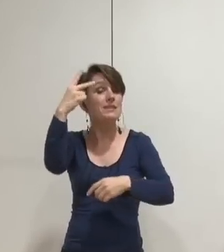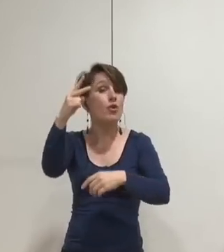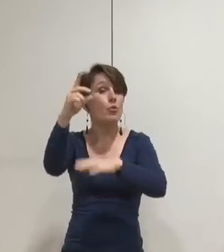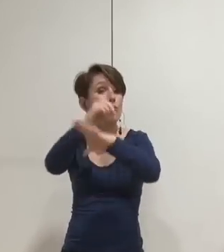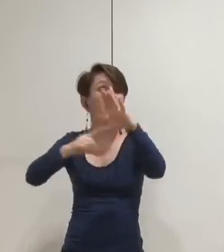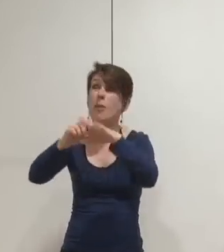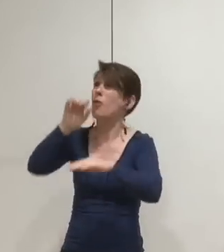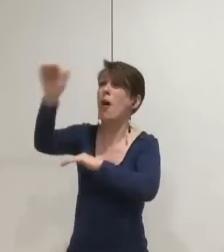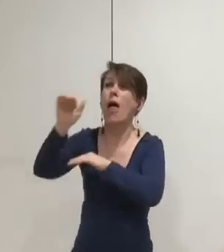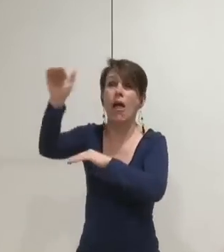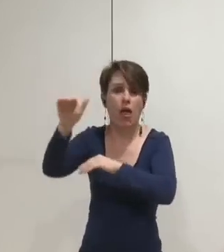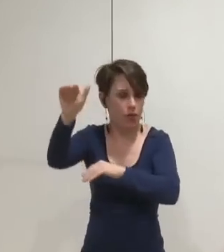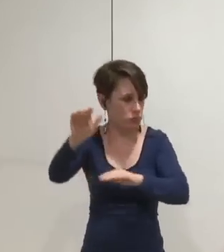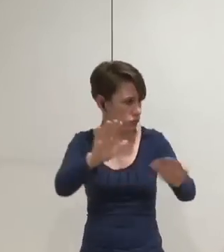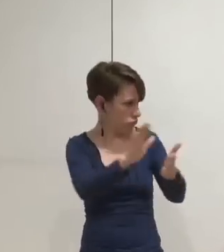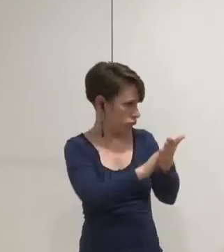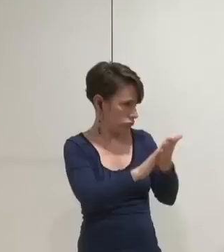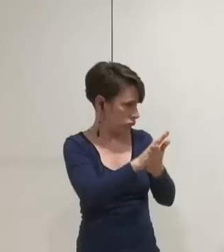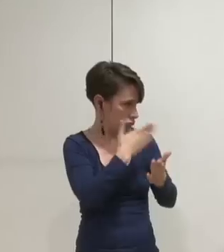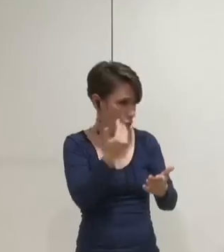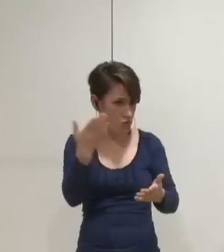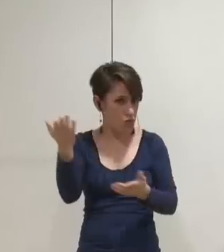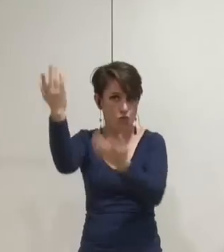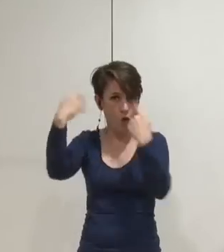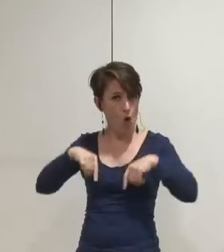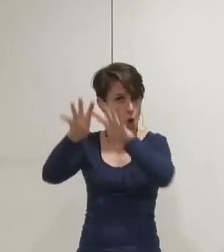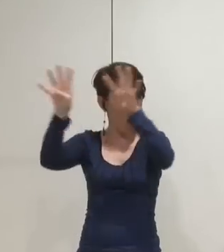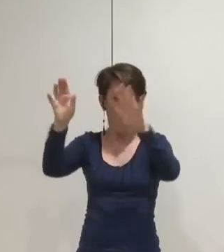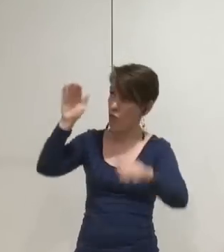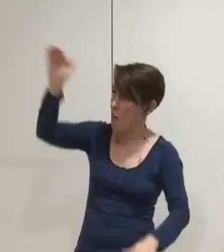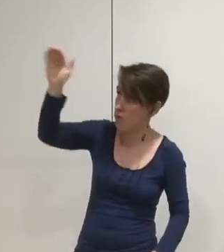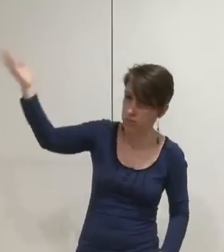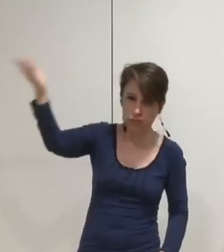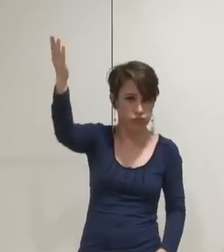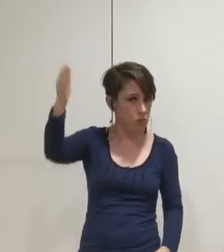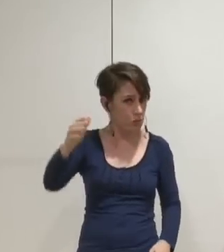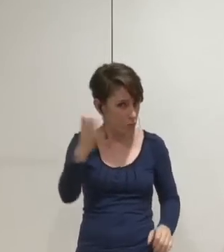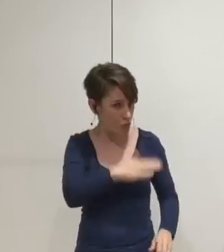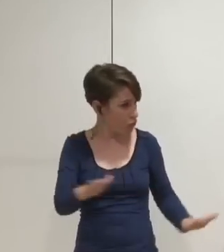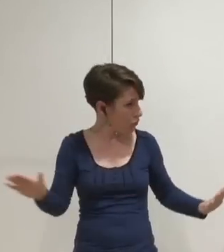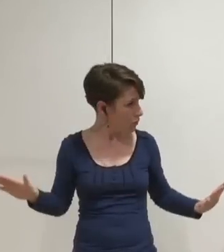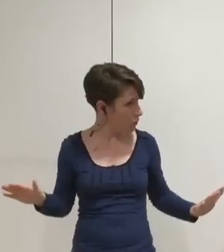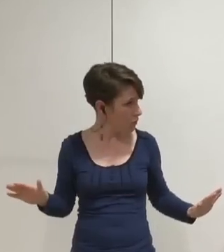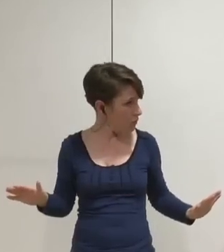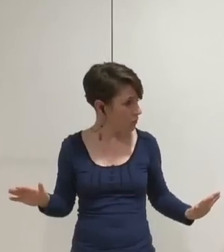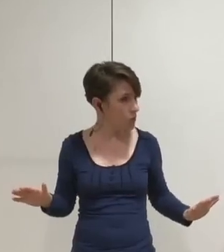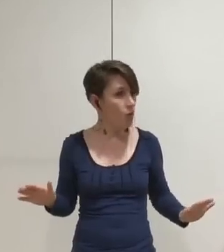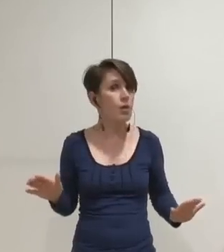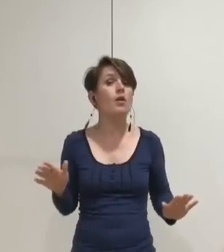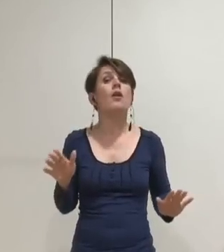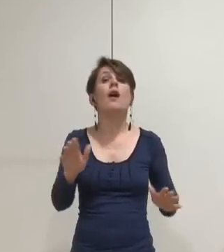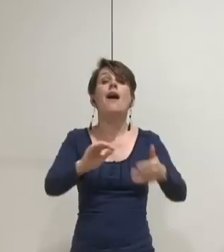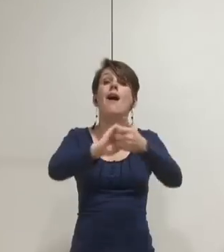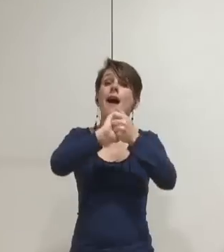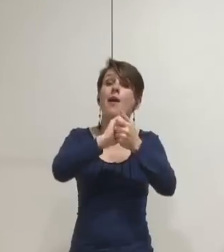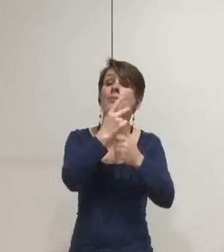mieux d'interpeller le gouvernement sur ces questions et euh par l'intermédiaire de de votre ami qui